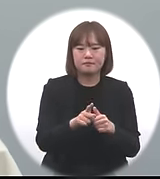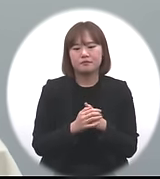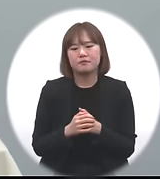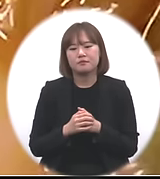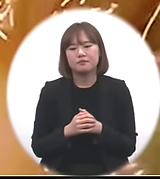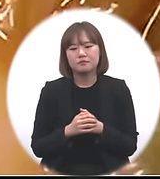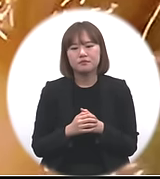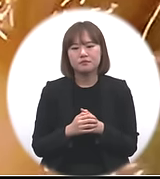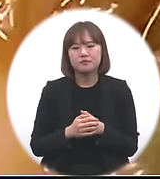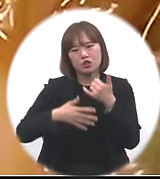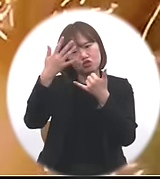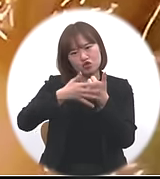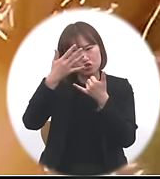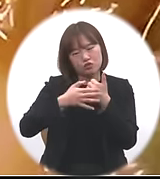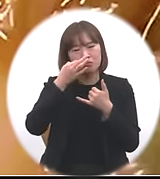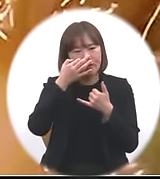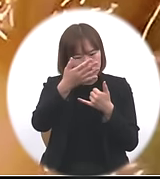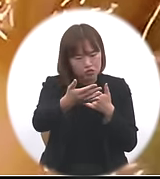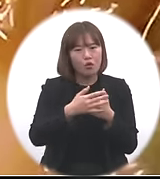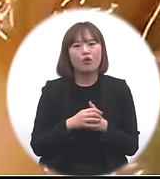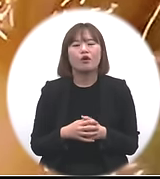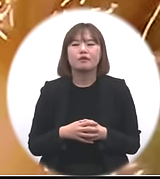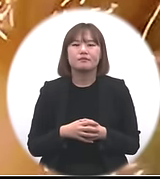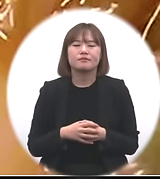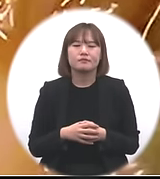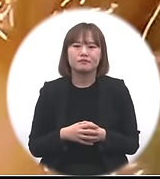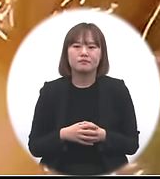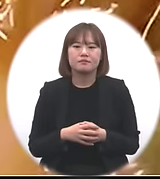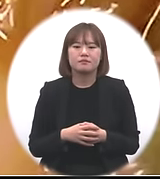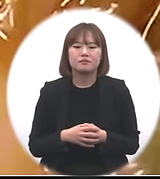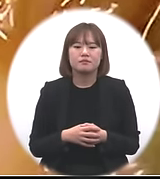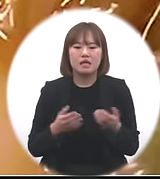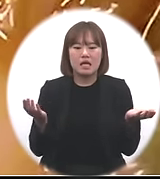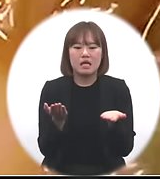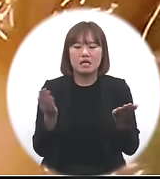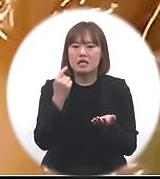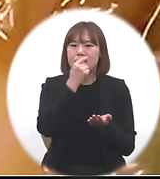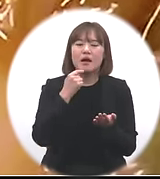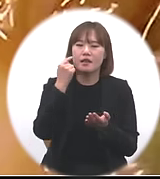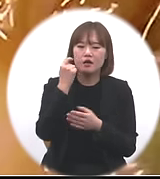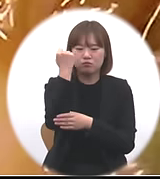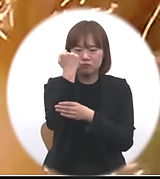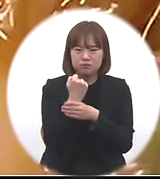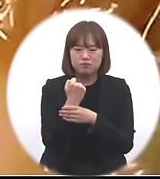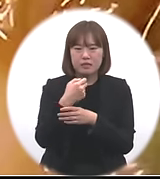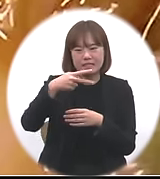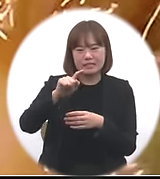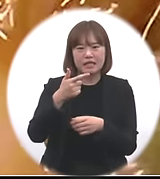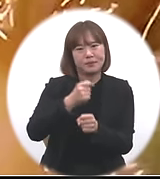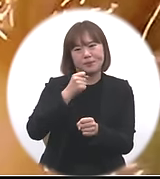착각을 하고 있는 거죠. 워낙 안 먹어서요. 유튜브 틀어놓고 태블릿에 건네주고. 그럼 무슨 일이 생길까요? 입안에서